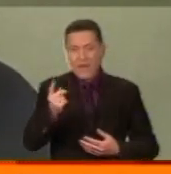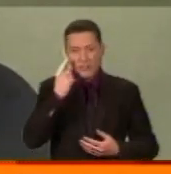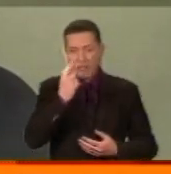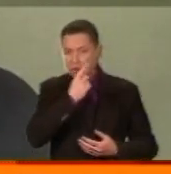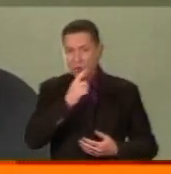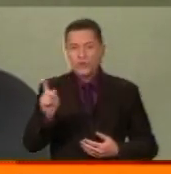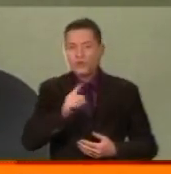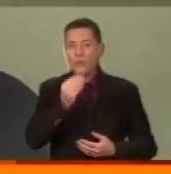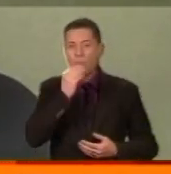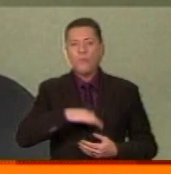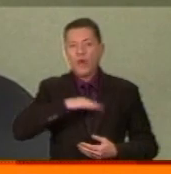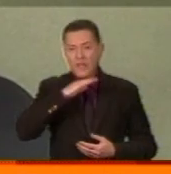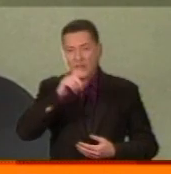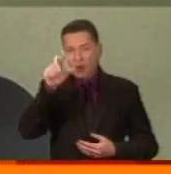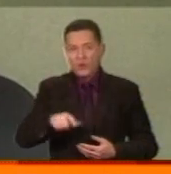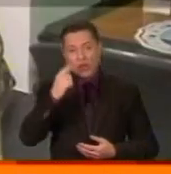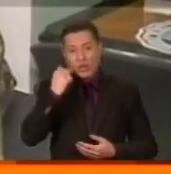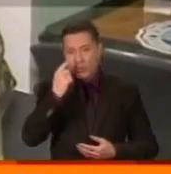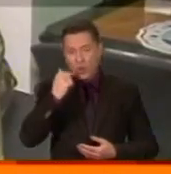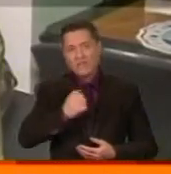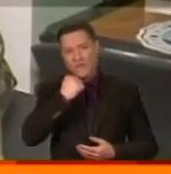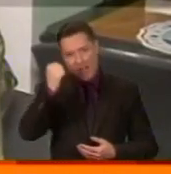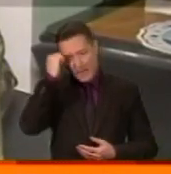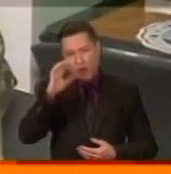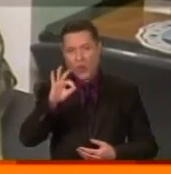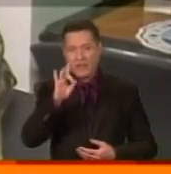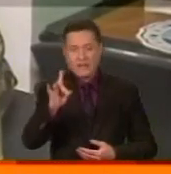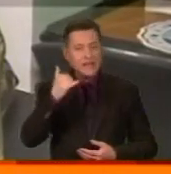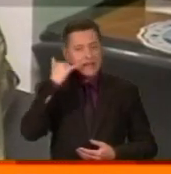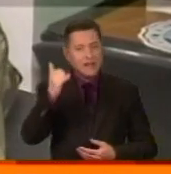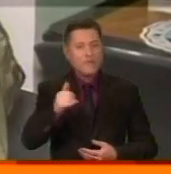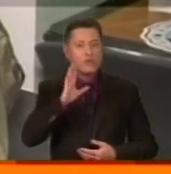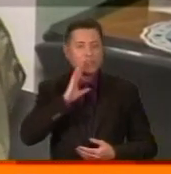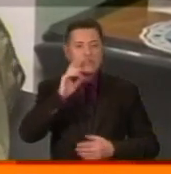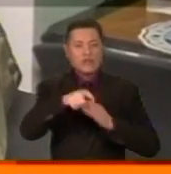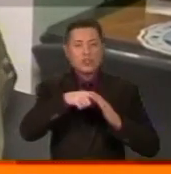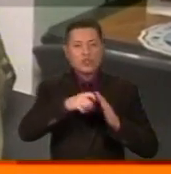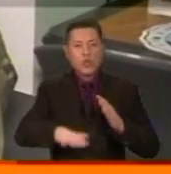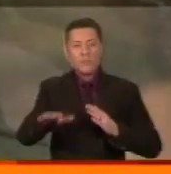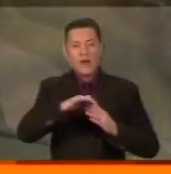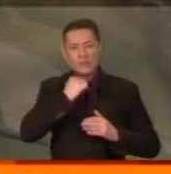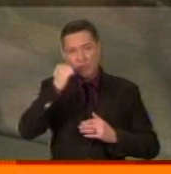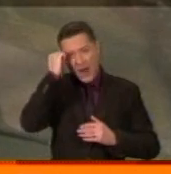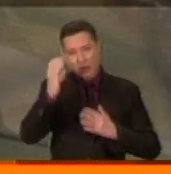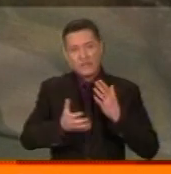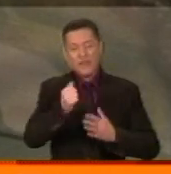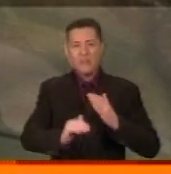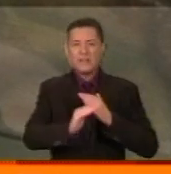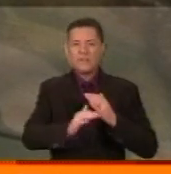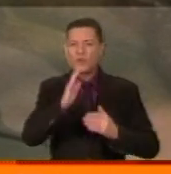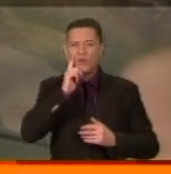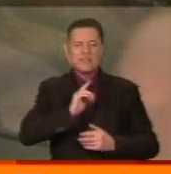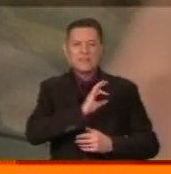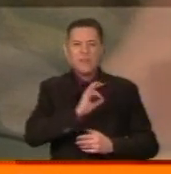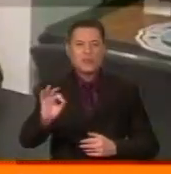що поїла людина сльози вдячності Олександр телефонує жінці з Донбасу Дякую за підтримку та смачну каву